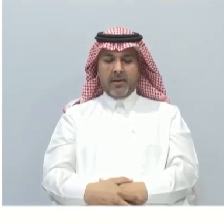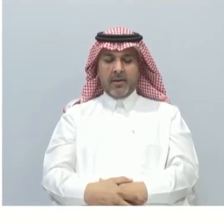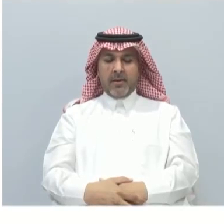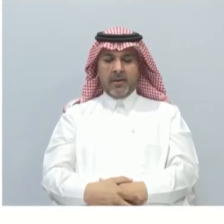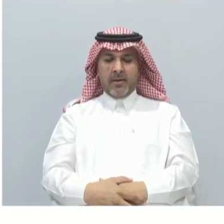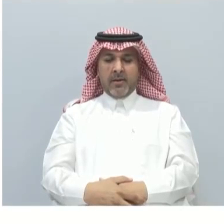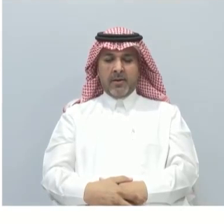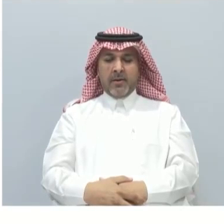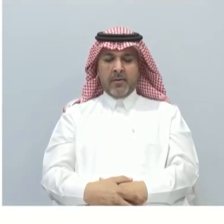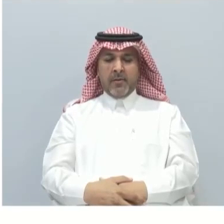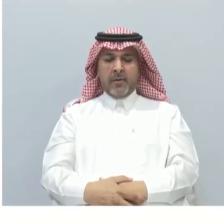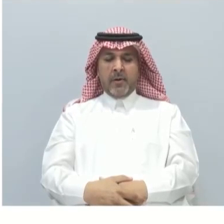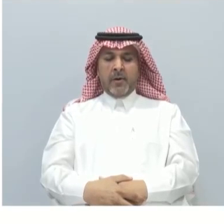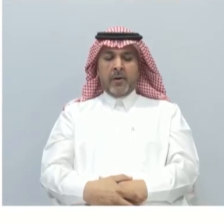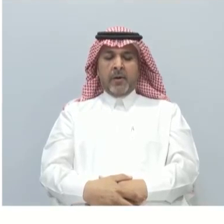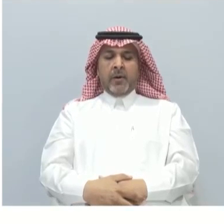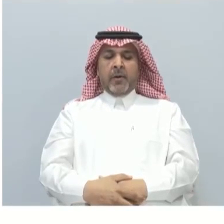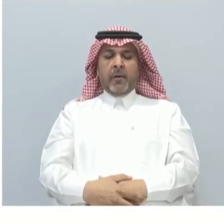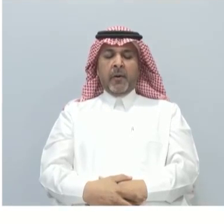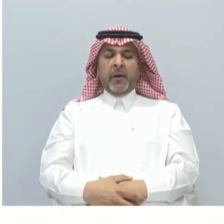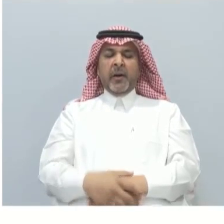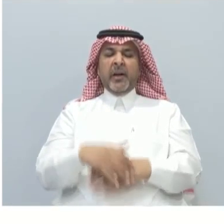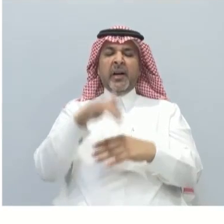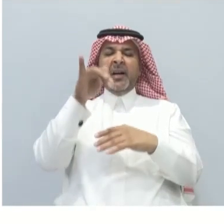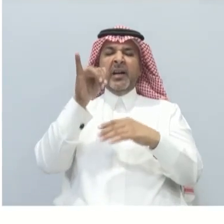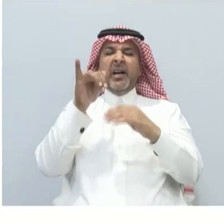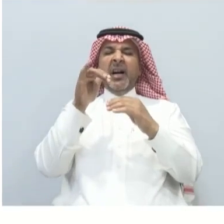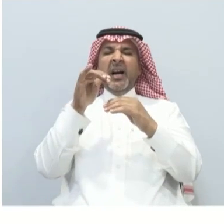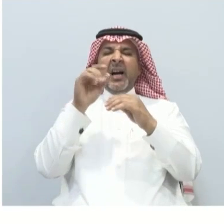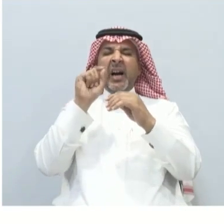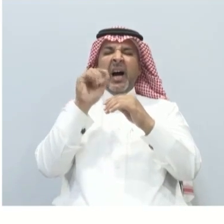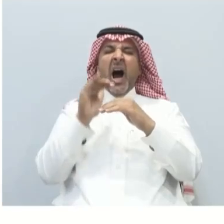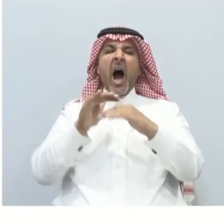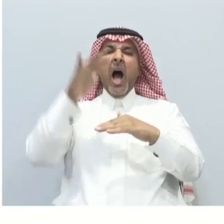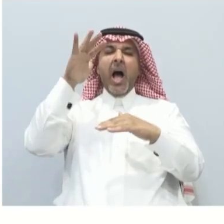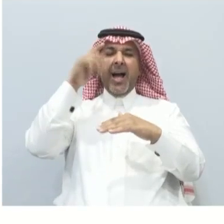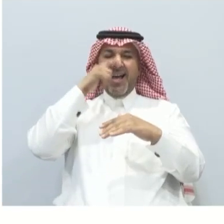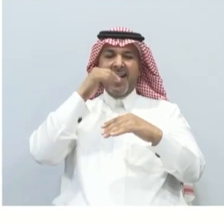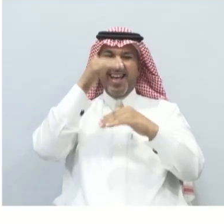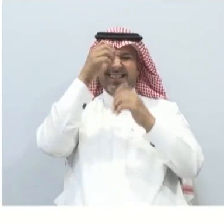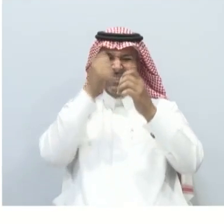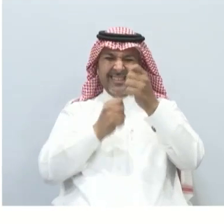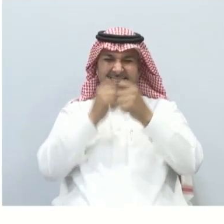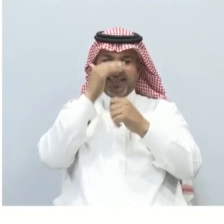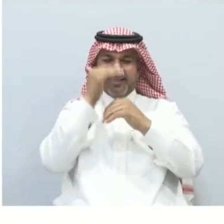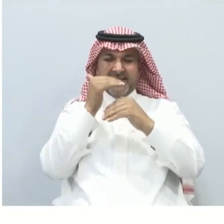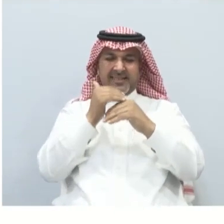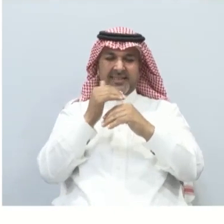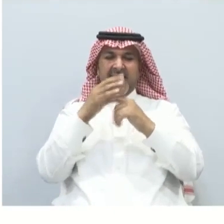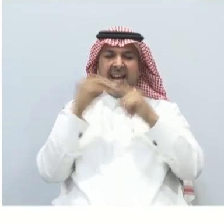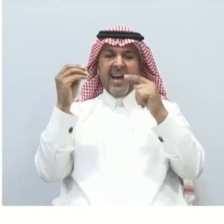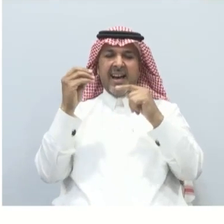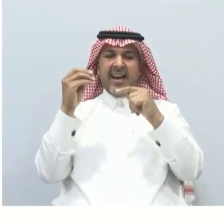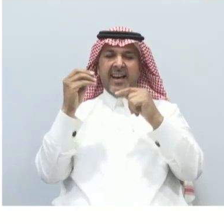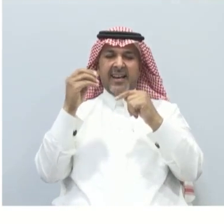احنا المدى في العاده يكون الواي اكبر من الصفر ولكن لان هنا في سالب خمسه حنقول واي